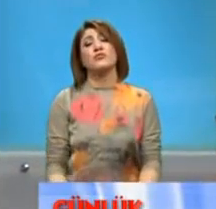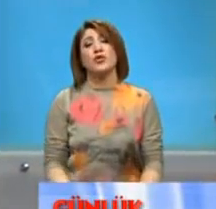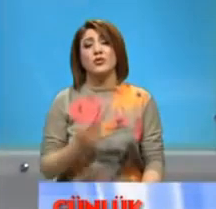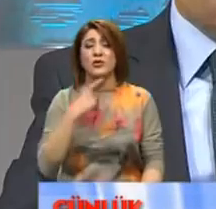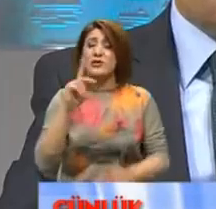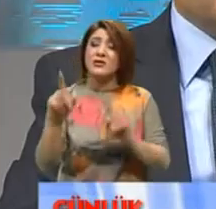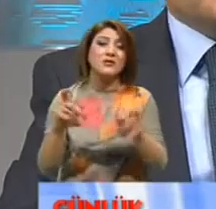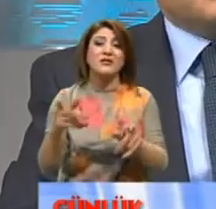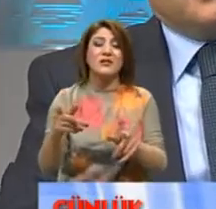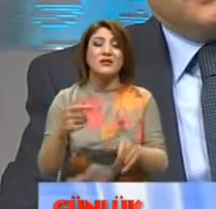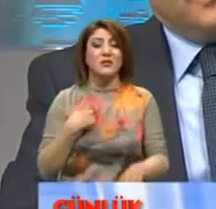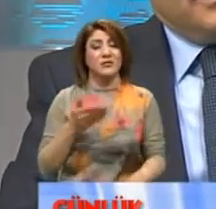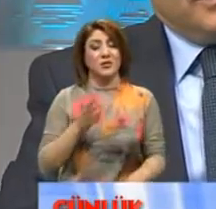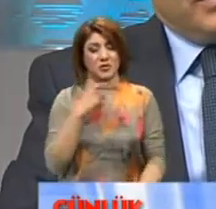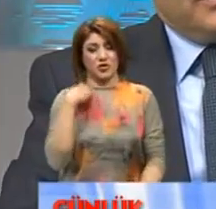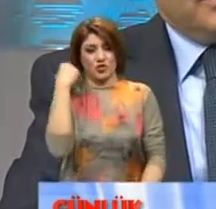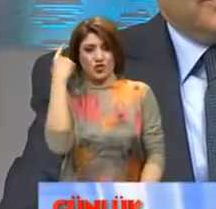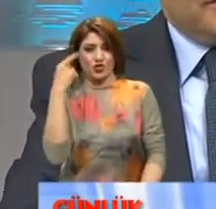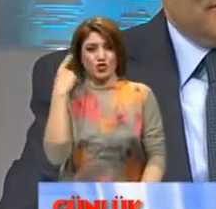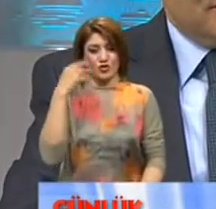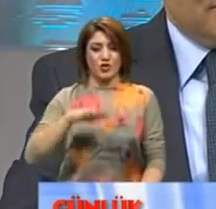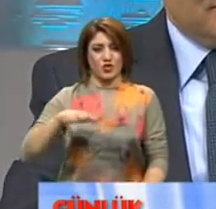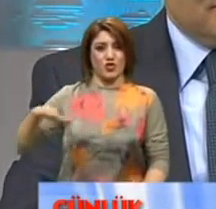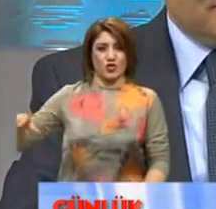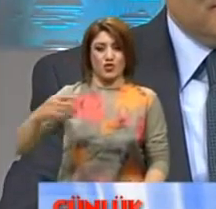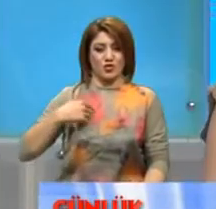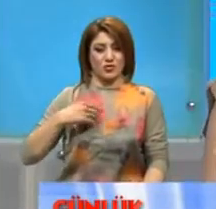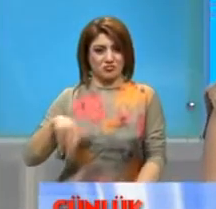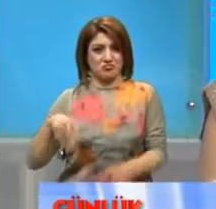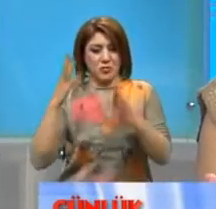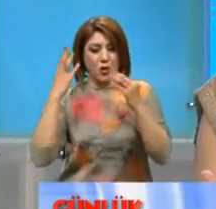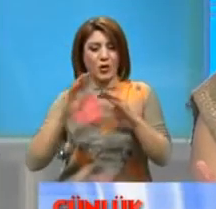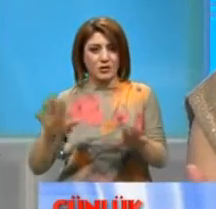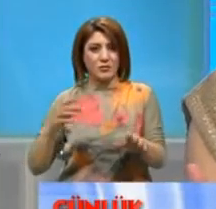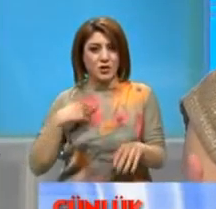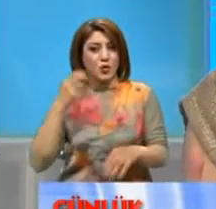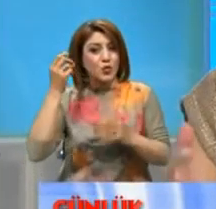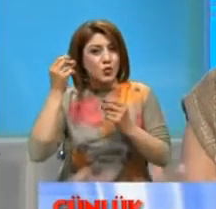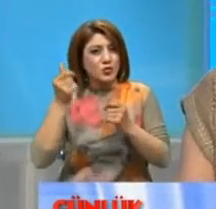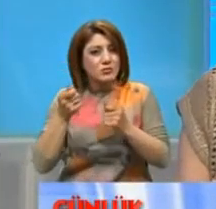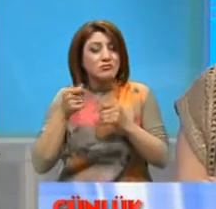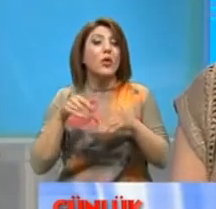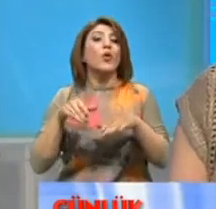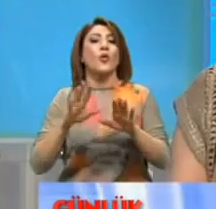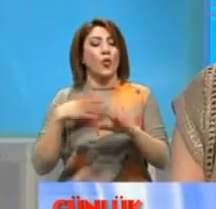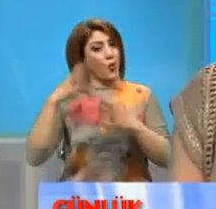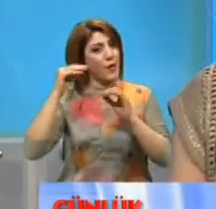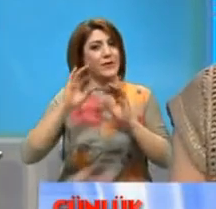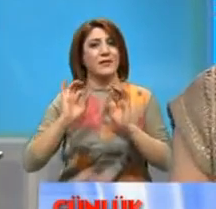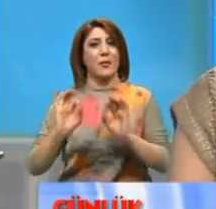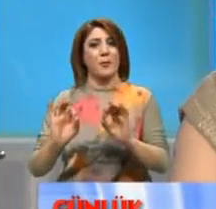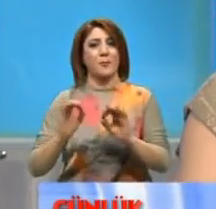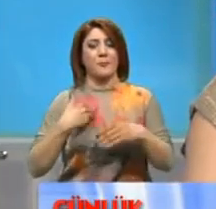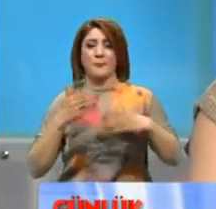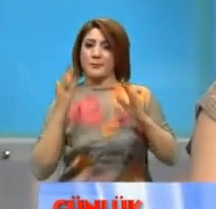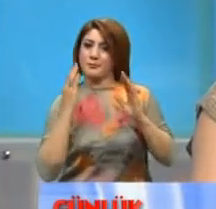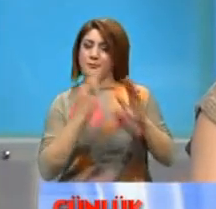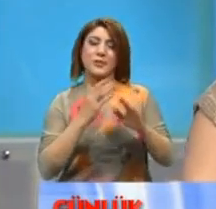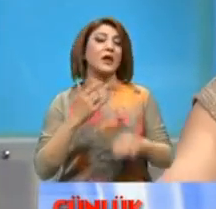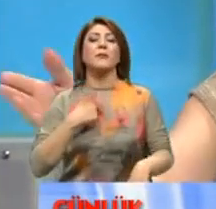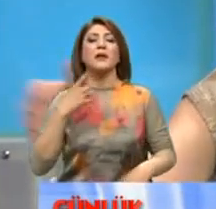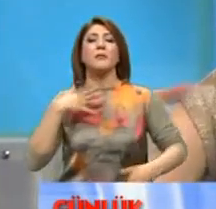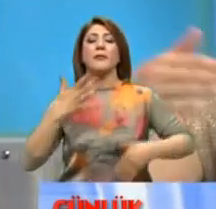grup veli dehşete düştük tabii. Yani hani evet, çocuk bunu zaten öğrenmişken unutturmanın bir manası yok. Ama benim merak